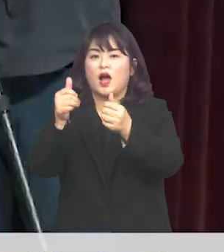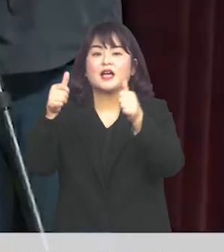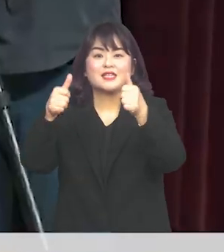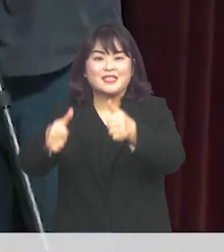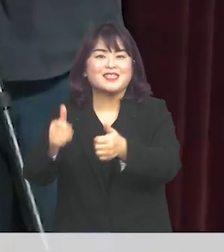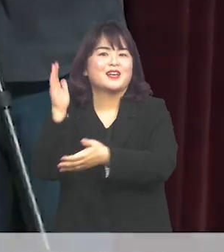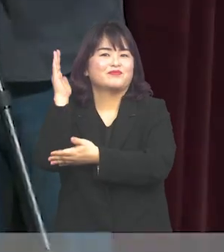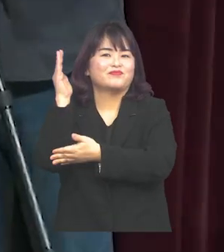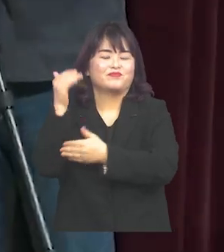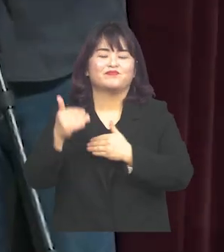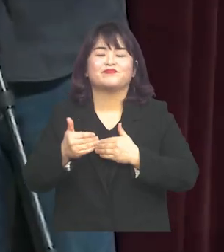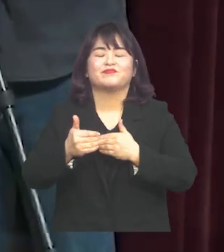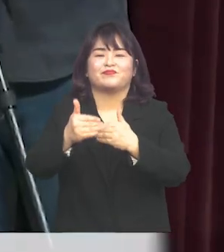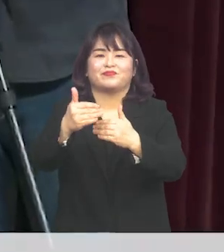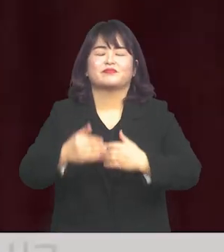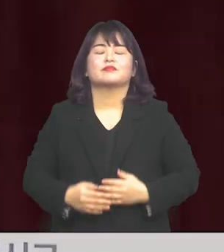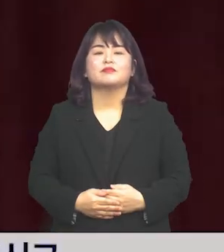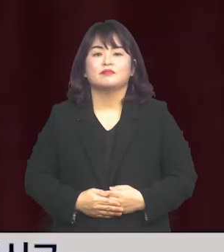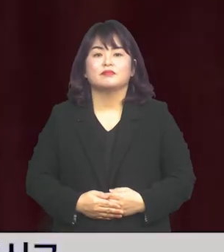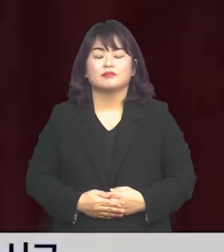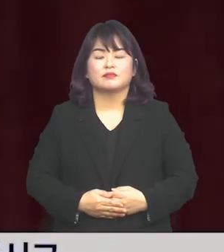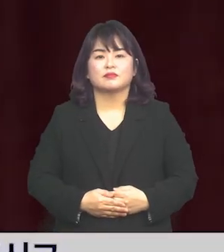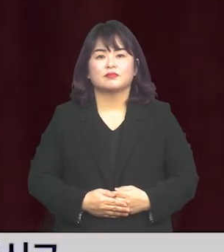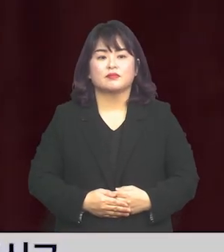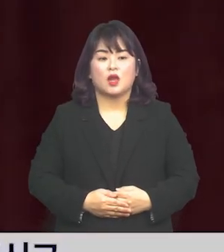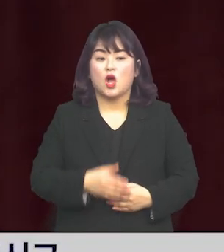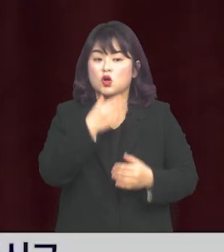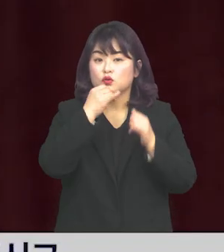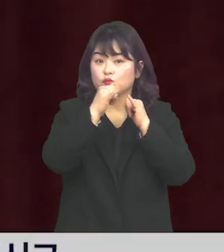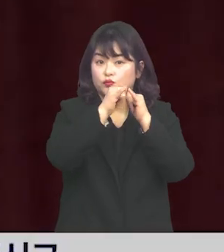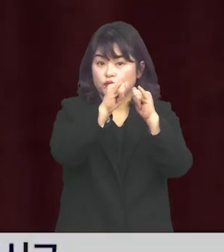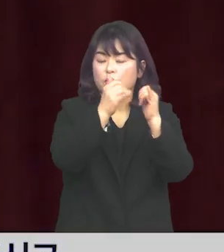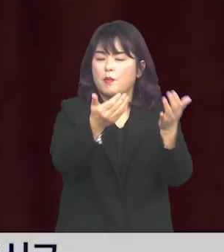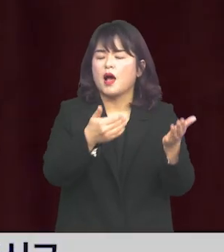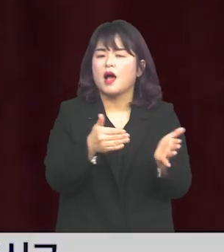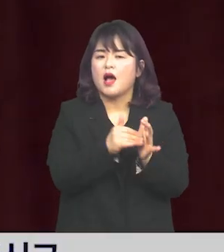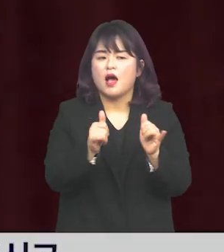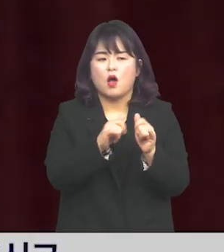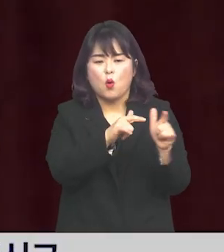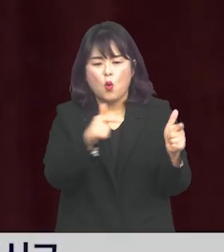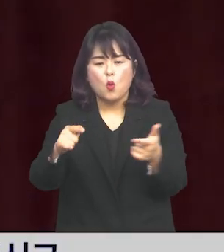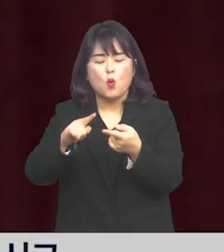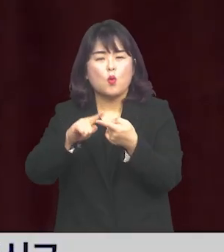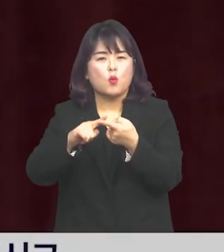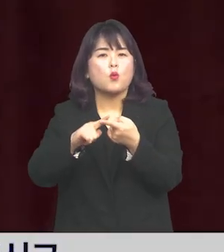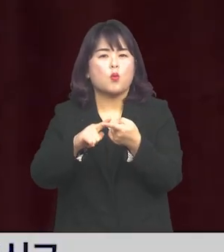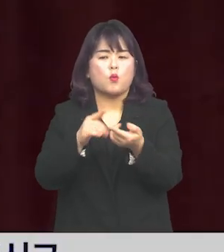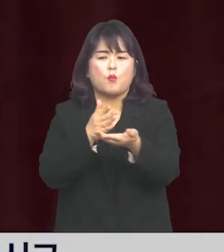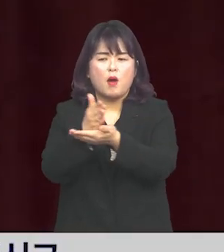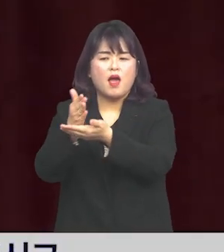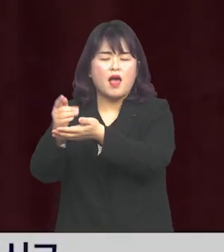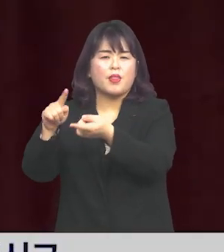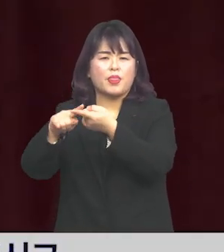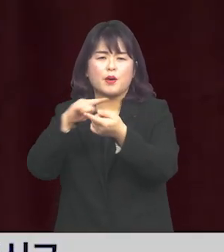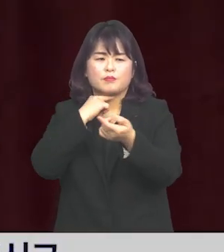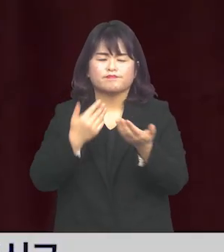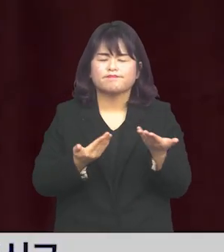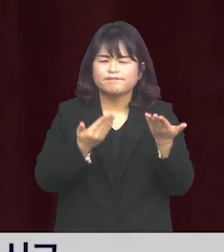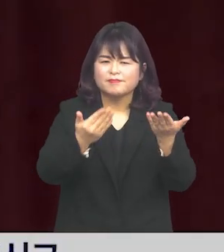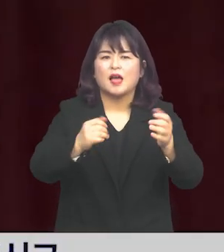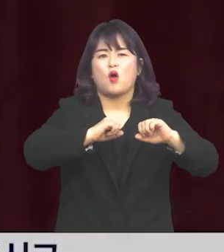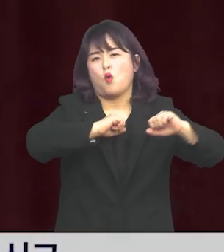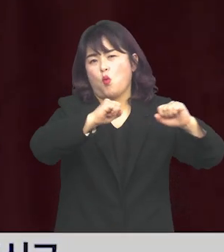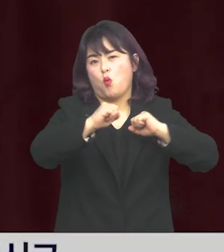인사 순으로 진행됐습니다. 오늘 수상하신 분들께서 여러 분야에서 정말